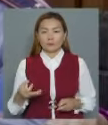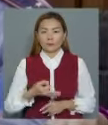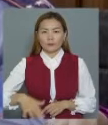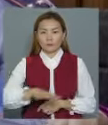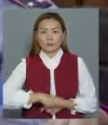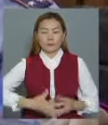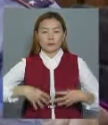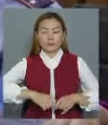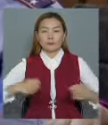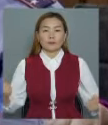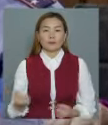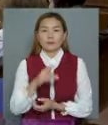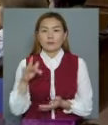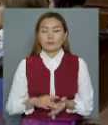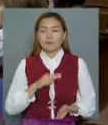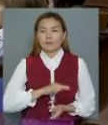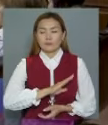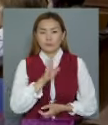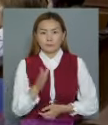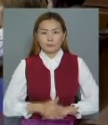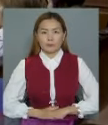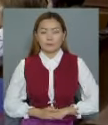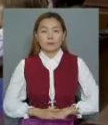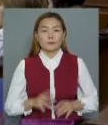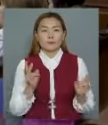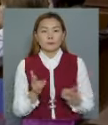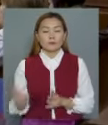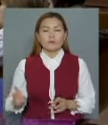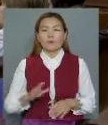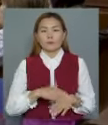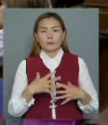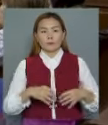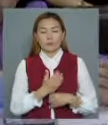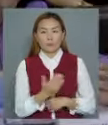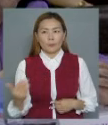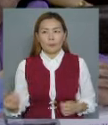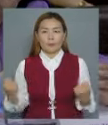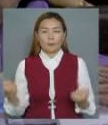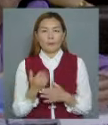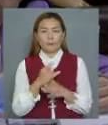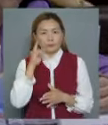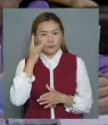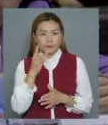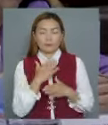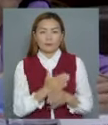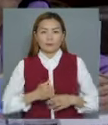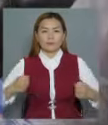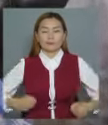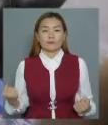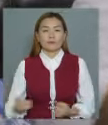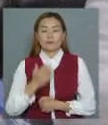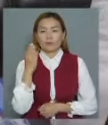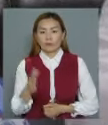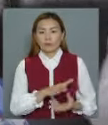облысымызда отбасын қолдау орталықтары жұмыс істейді. Тұрмыстың зардабын тартып жүрген отбасыларға әлеуметтік психологиялық құқықтық қолдау